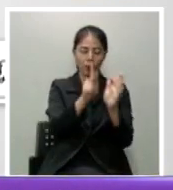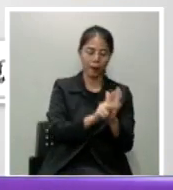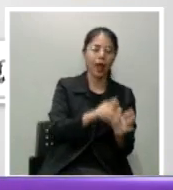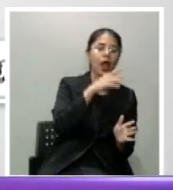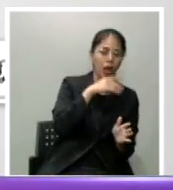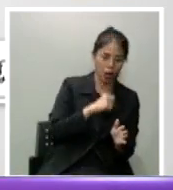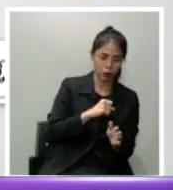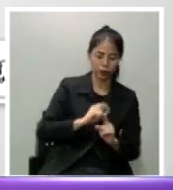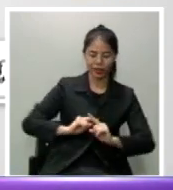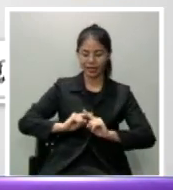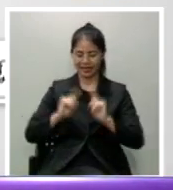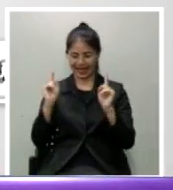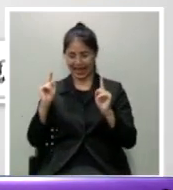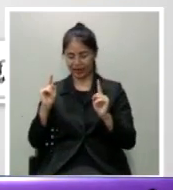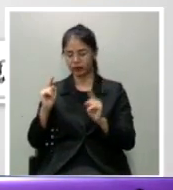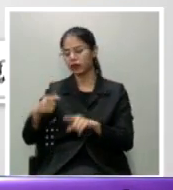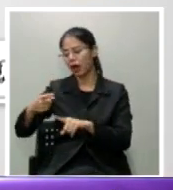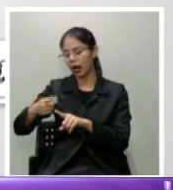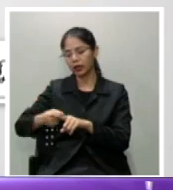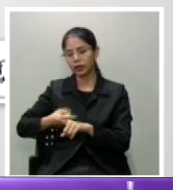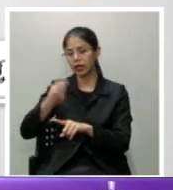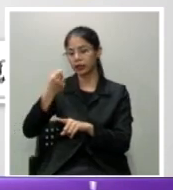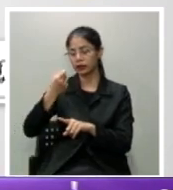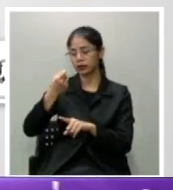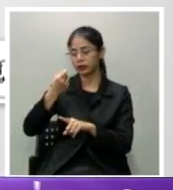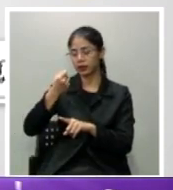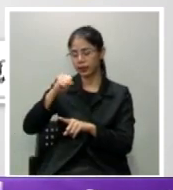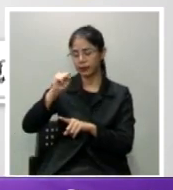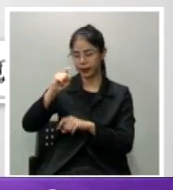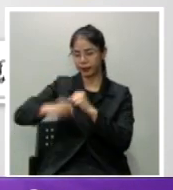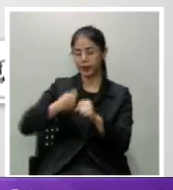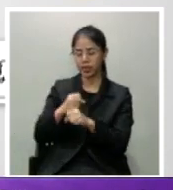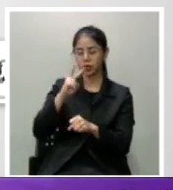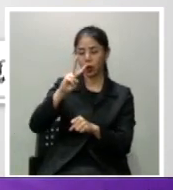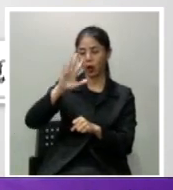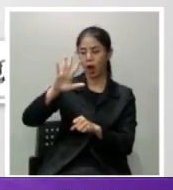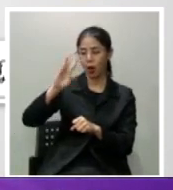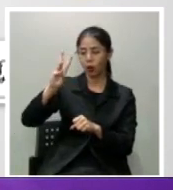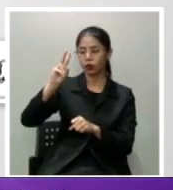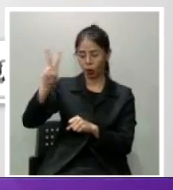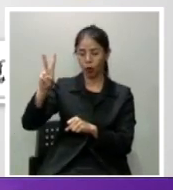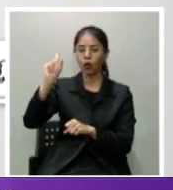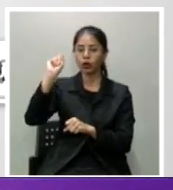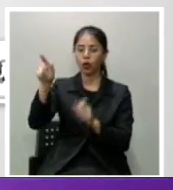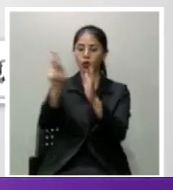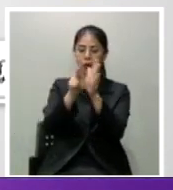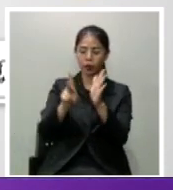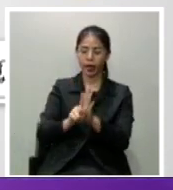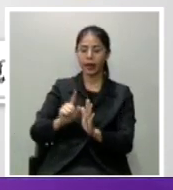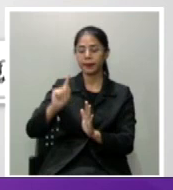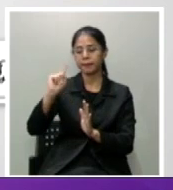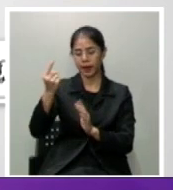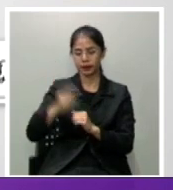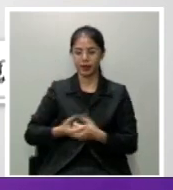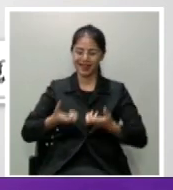แต่ศาลมาตัดสินเอาพฤศจิกา62จึงต้องใช้กฎหมายใหม่เพราะกฎหมายใหม่ได้แยกมา